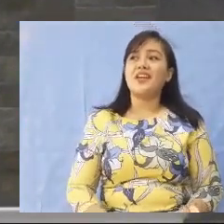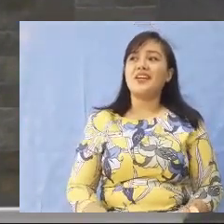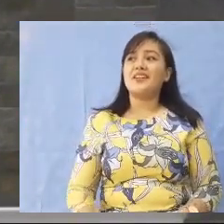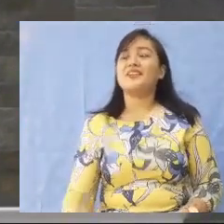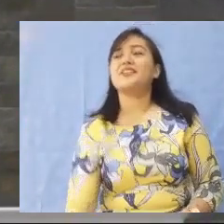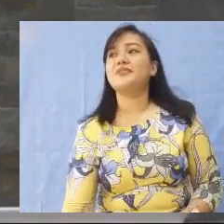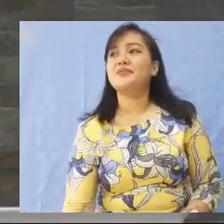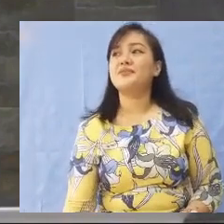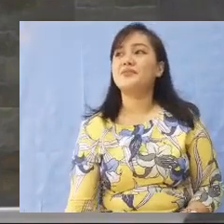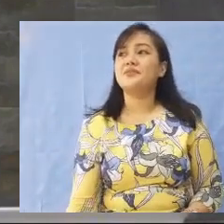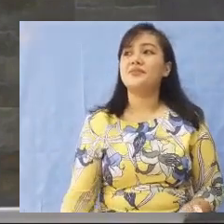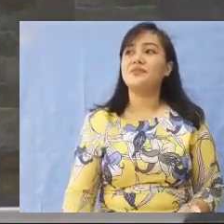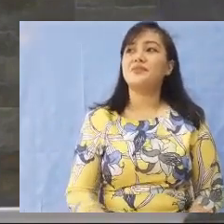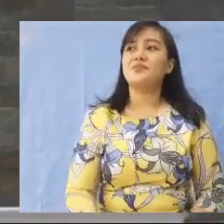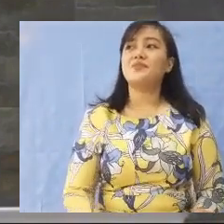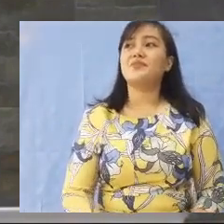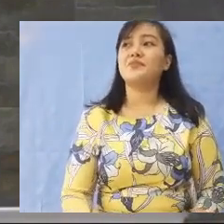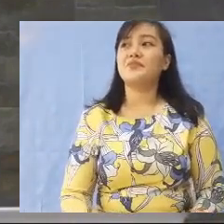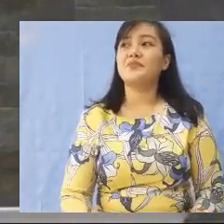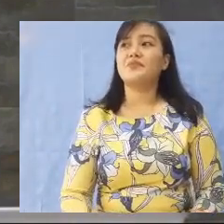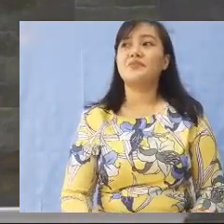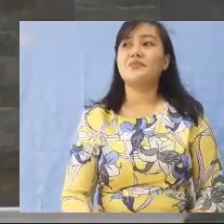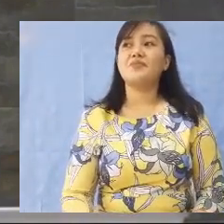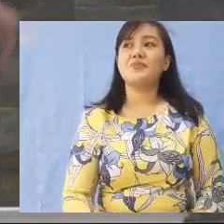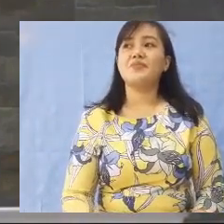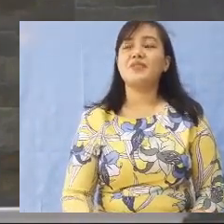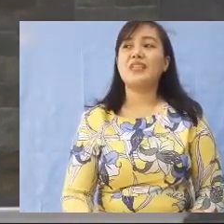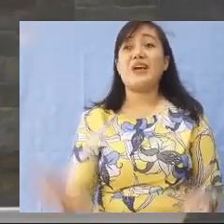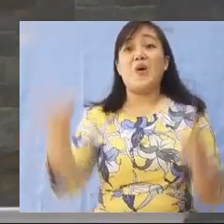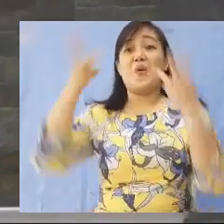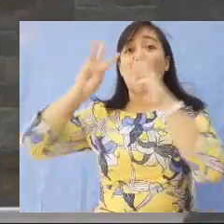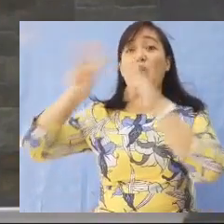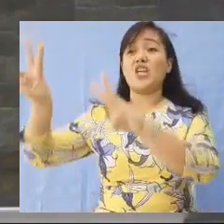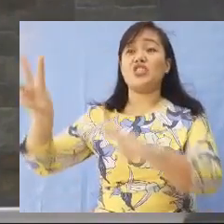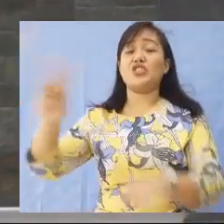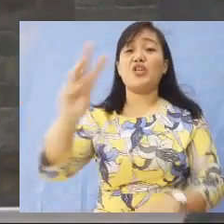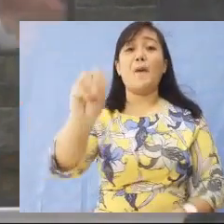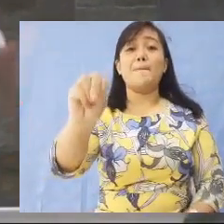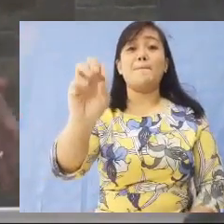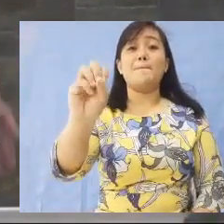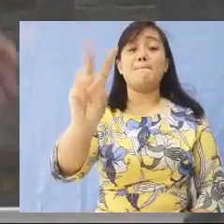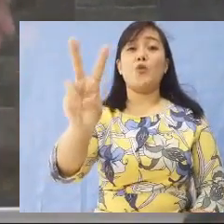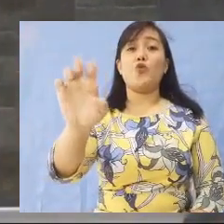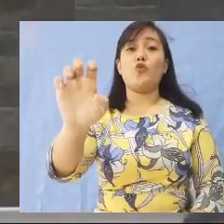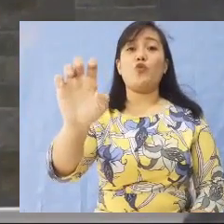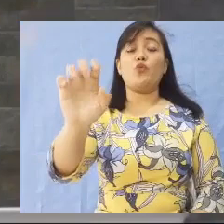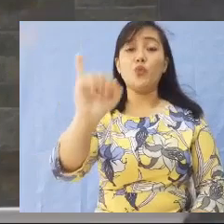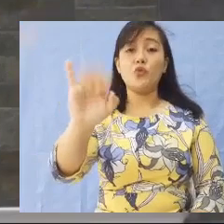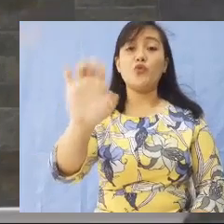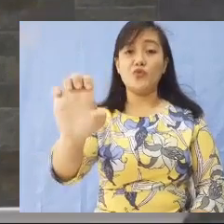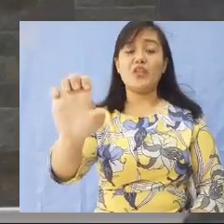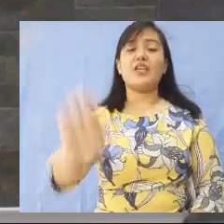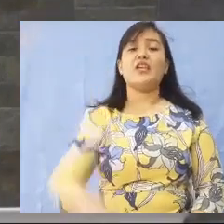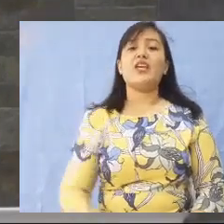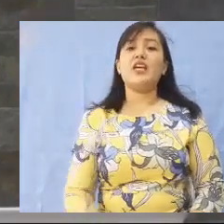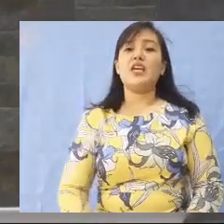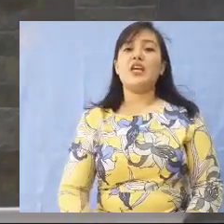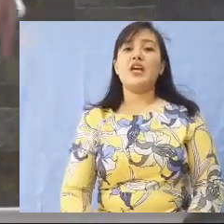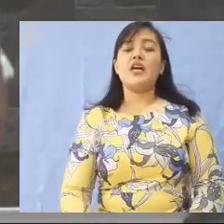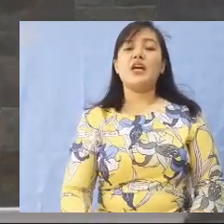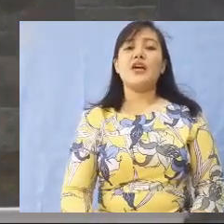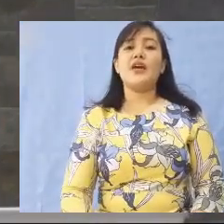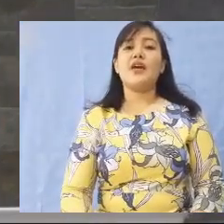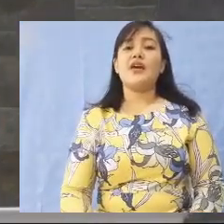Aba, pag naglaban po yan si Fernando po, tas yung mga kontrabida niya, sila Paquito Diaz, yung mga